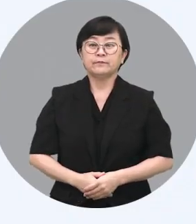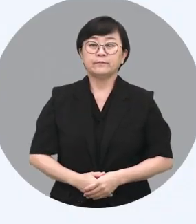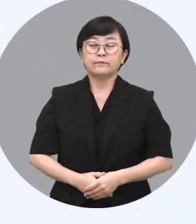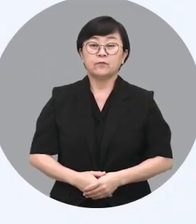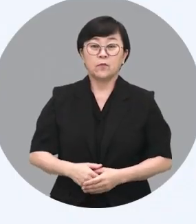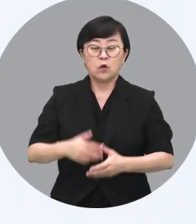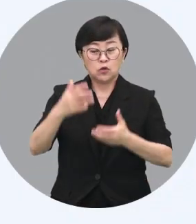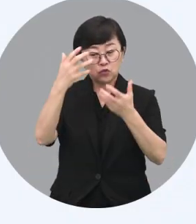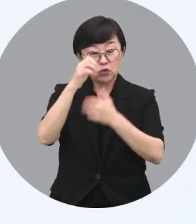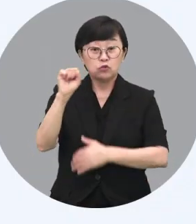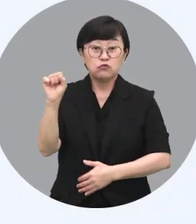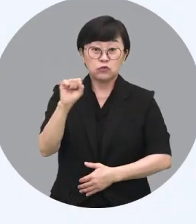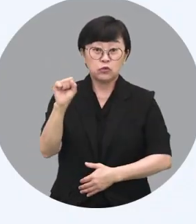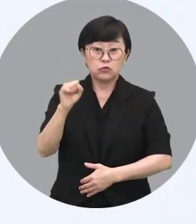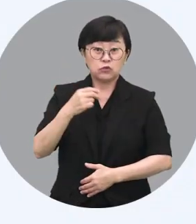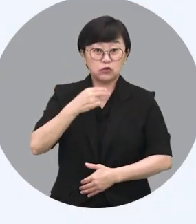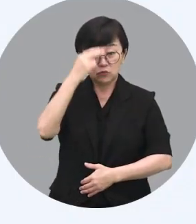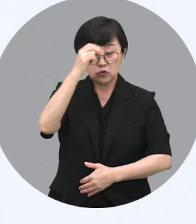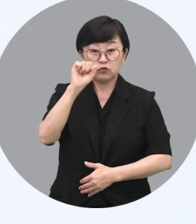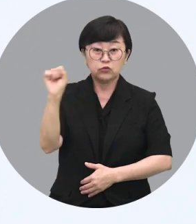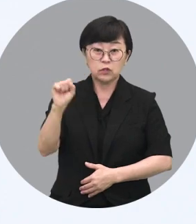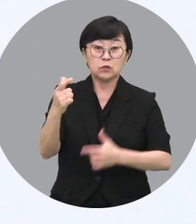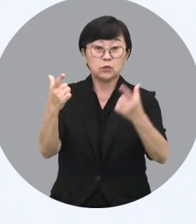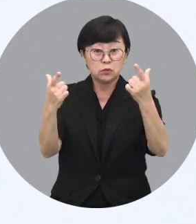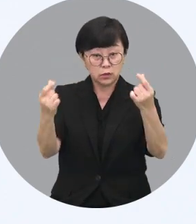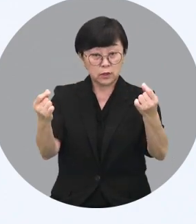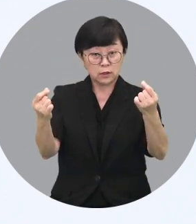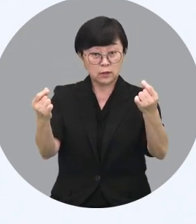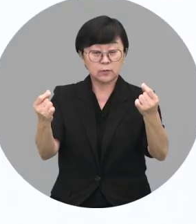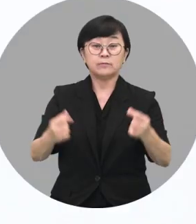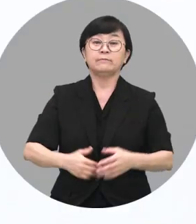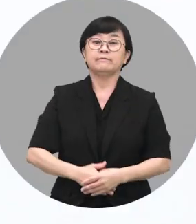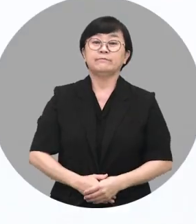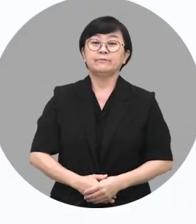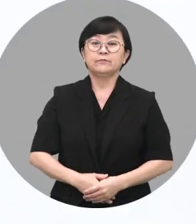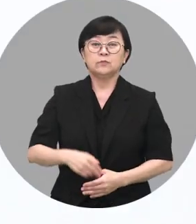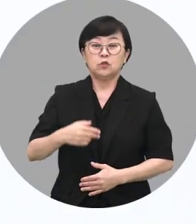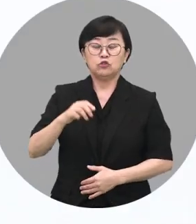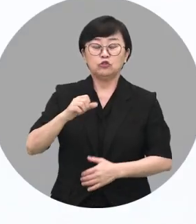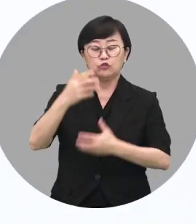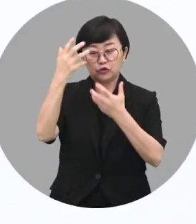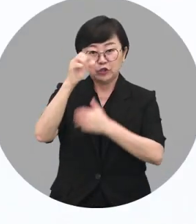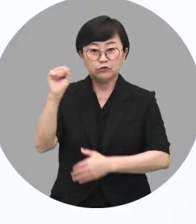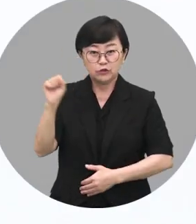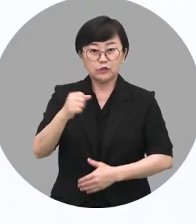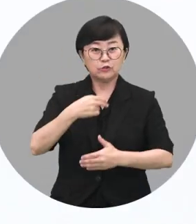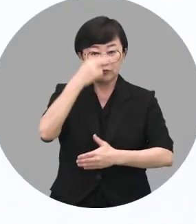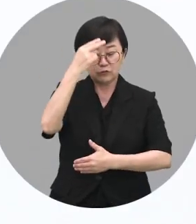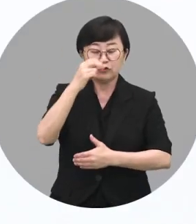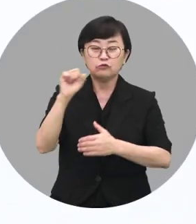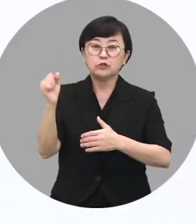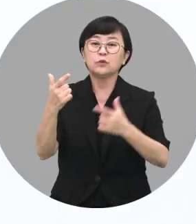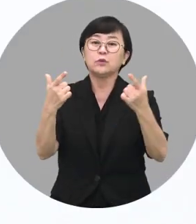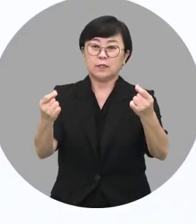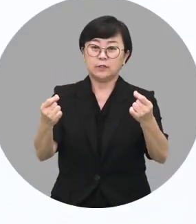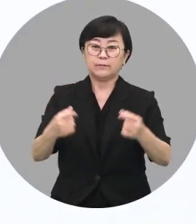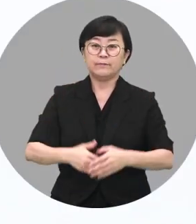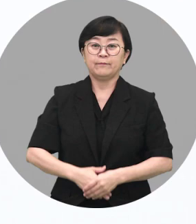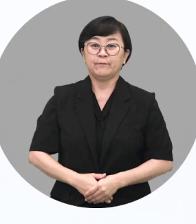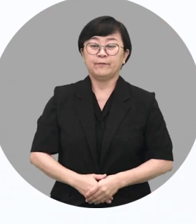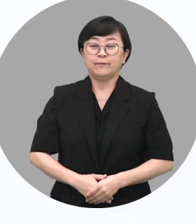그렇다면 숙취운전도 음주운전이다라고 볼 수 있을까요? 네, 숙취운전도 음주운전이라 볼 수가 있고